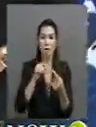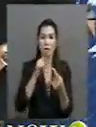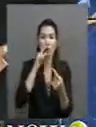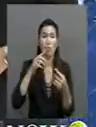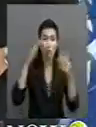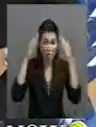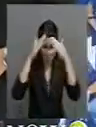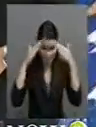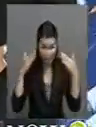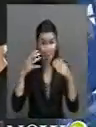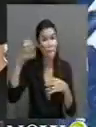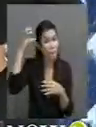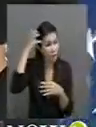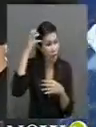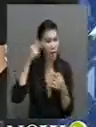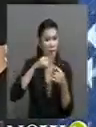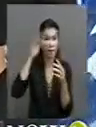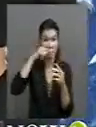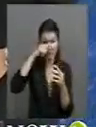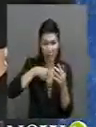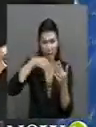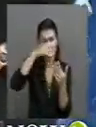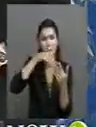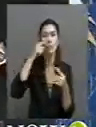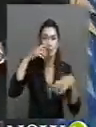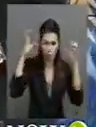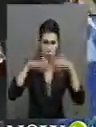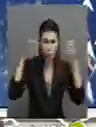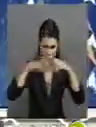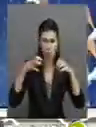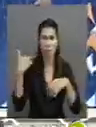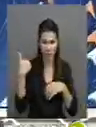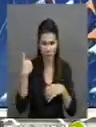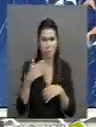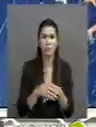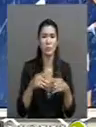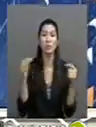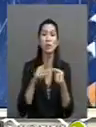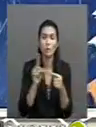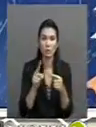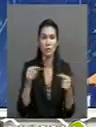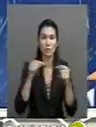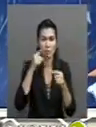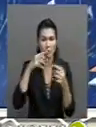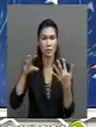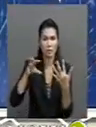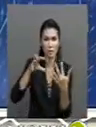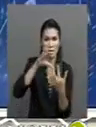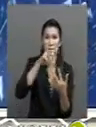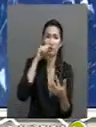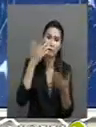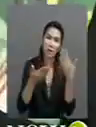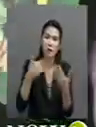เวียดนามลาวรวมถึงประเทศไทยนะครับจะมีฝนตกหนักเกิดขึ้นนะครับโดยเฉพาะพื้นที่ที่จะพาดผ่านนั้นนะครับไม่ว่า